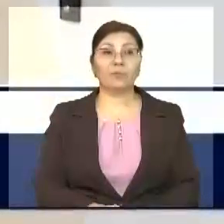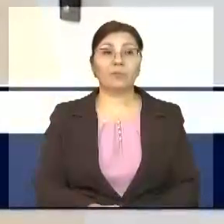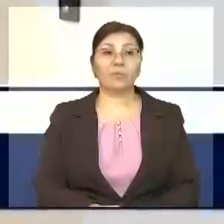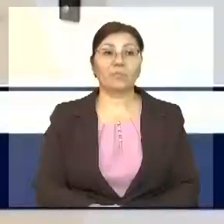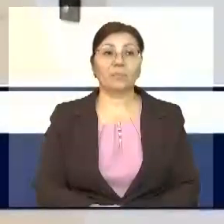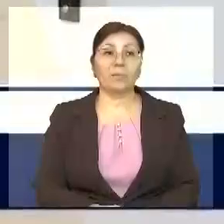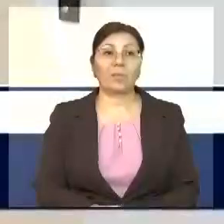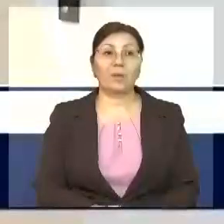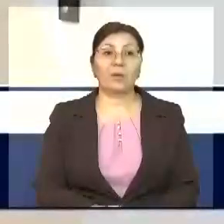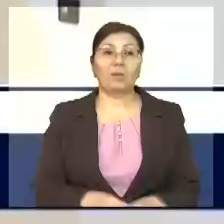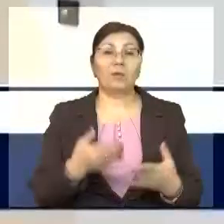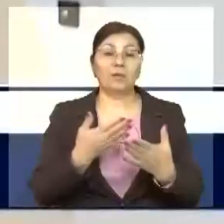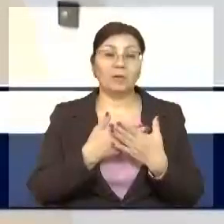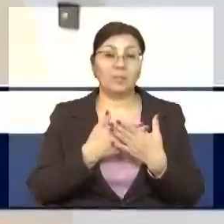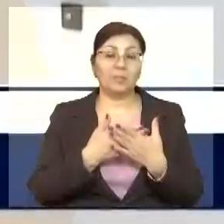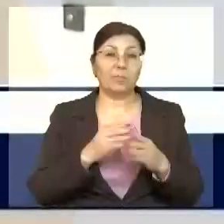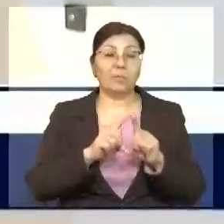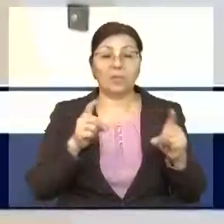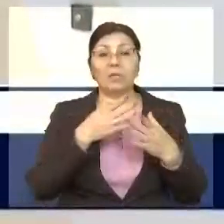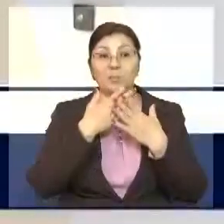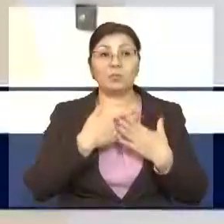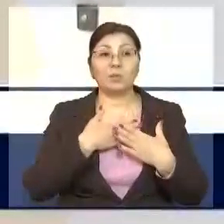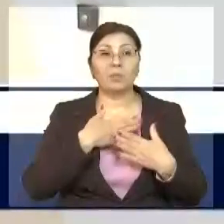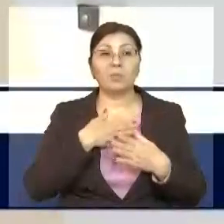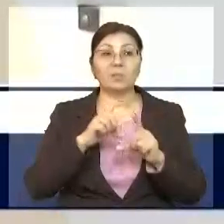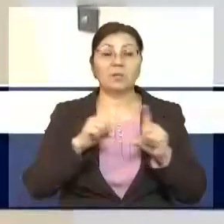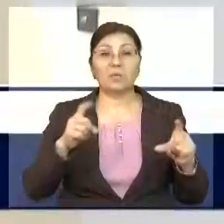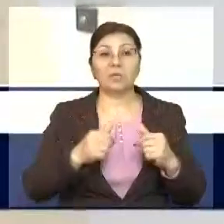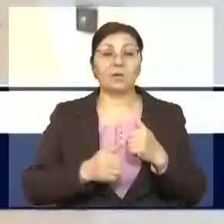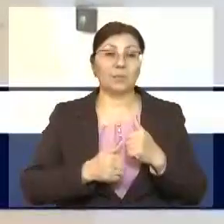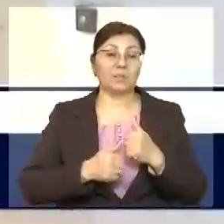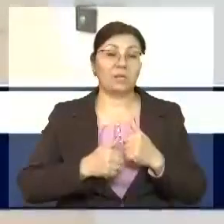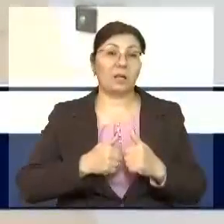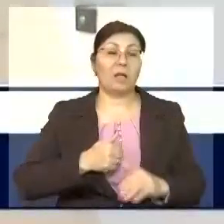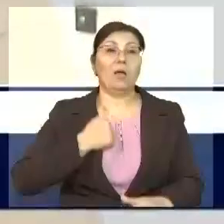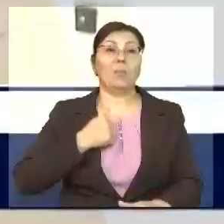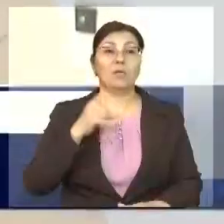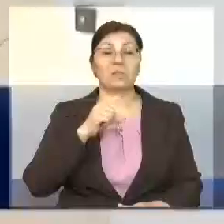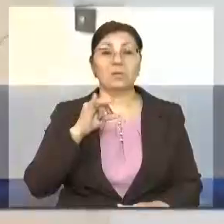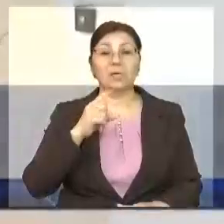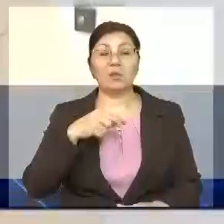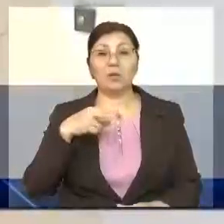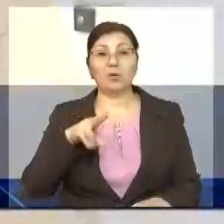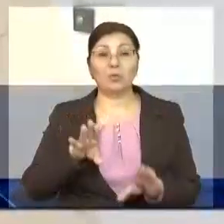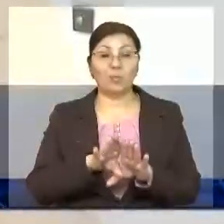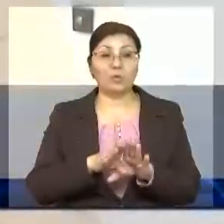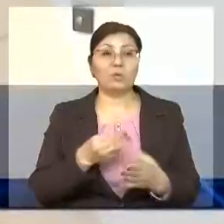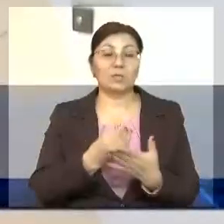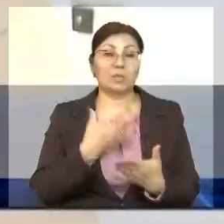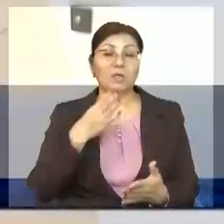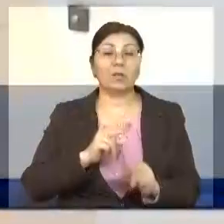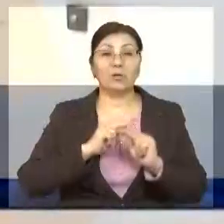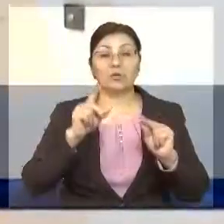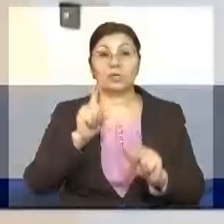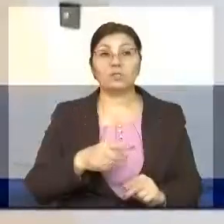ең киелі деп бекер айтылмаса керек. Біздің мектебіміздің мақтанышы Зейнегүл Смадинқызын осындай ең киелі ұстаздардың